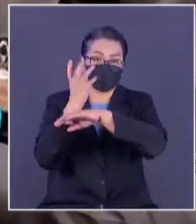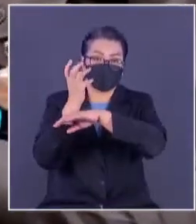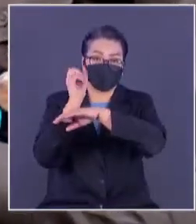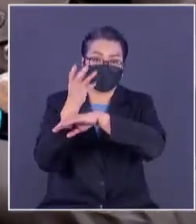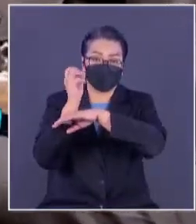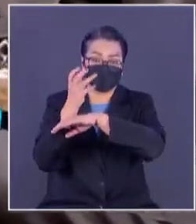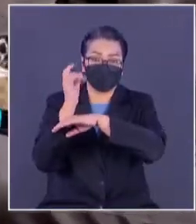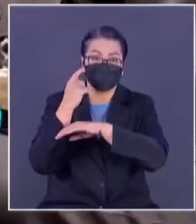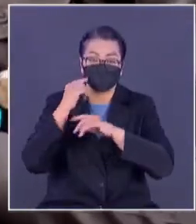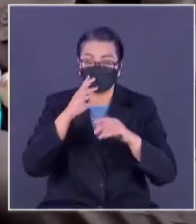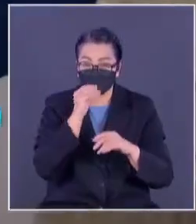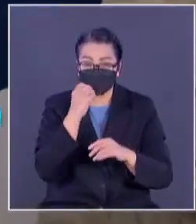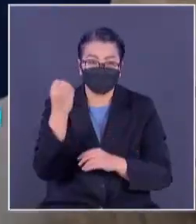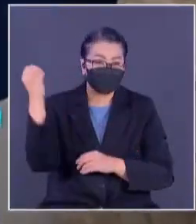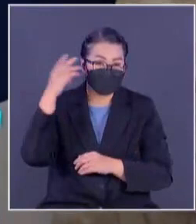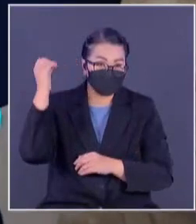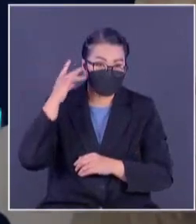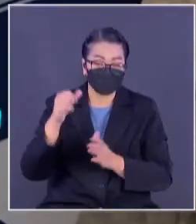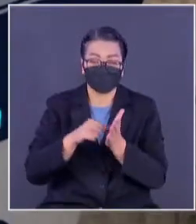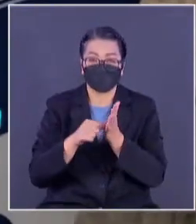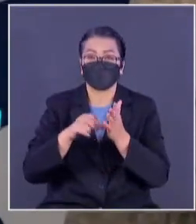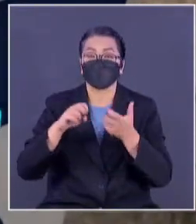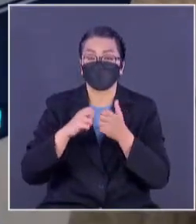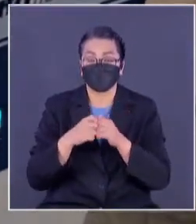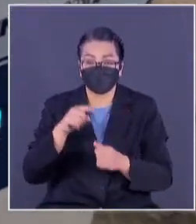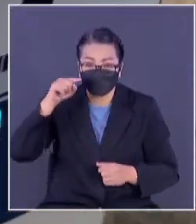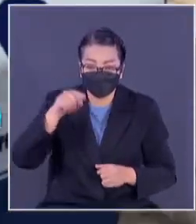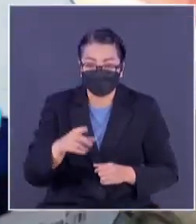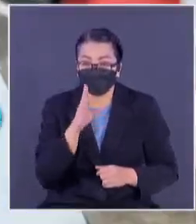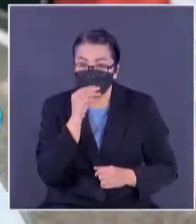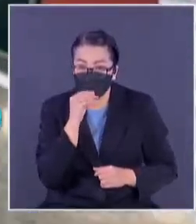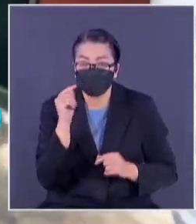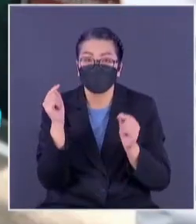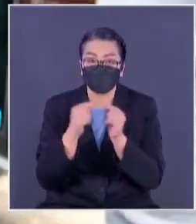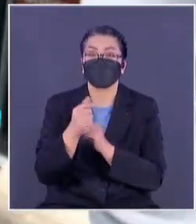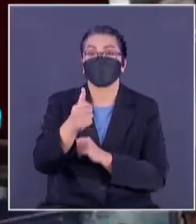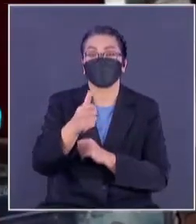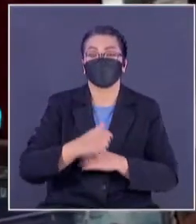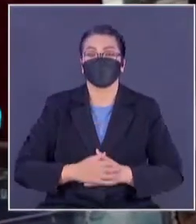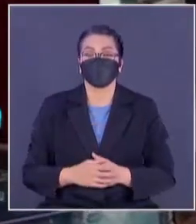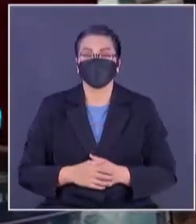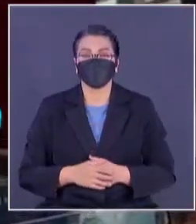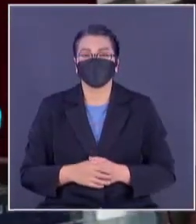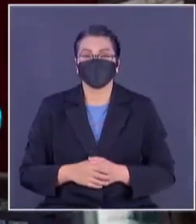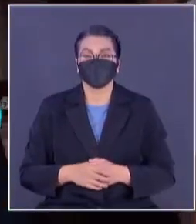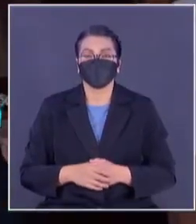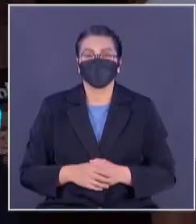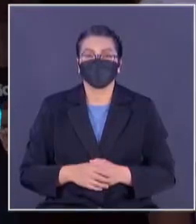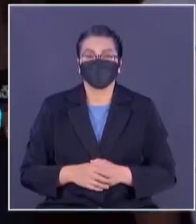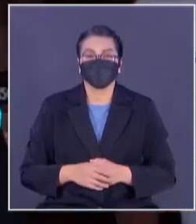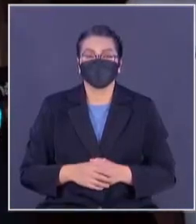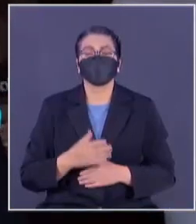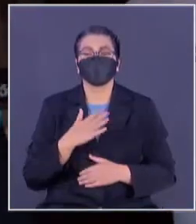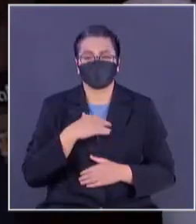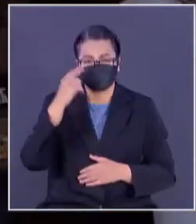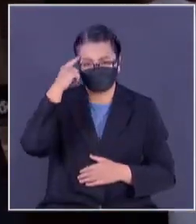ครื่องขยายเสียงด้วยช่วยให้สามารถแก้ไขปัญหาต่างๆที่เกิดขึ้นหรือว่าให้ความช่วยเหลือได้โดยทันทีค่ะ ผมคิดว่าช่ว